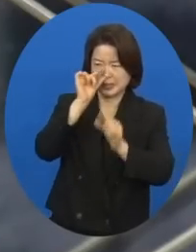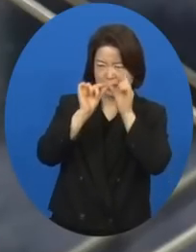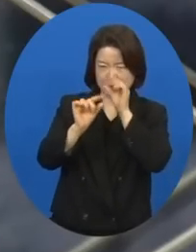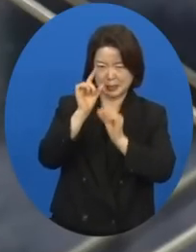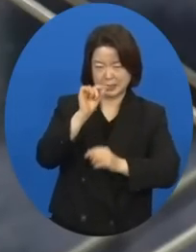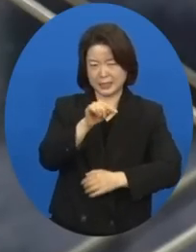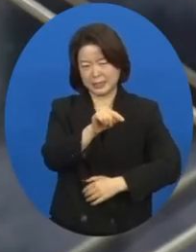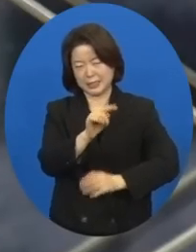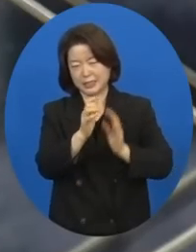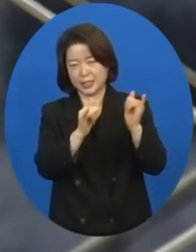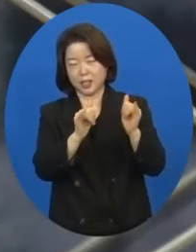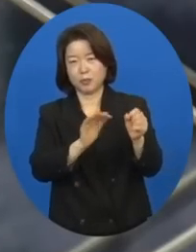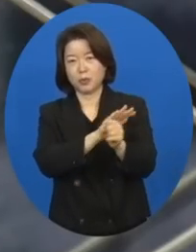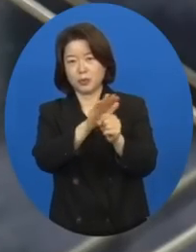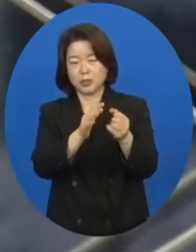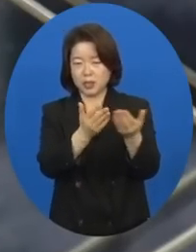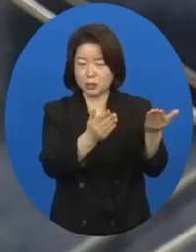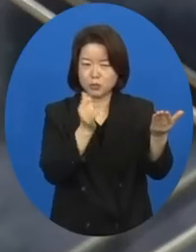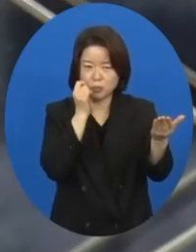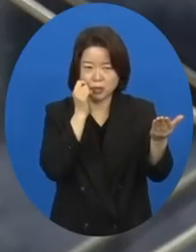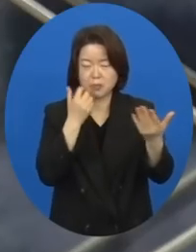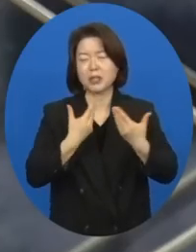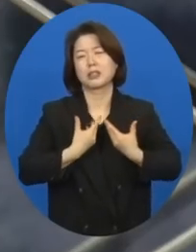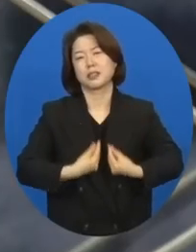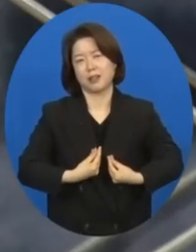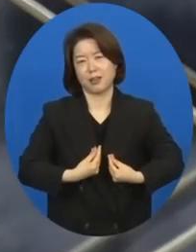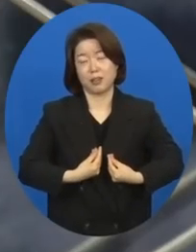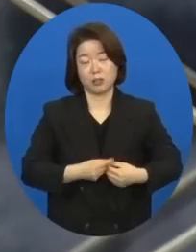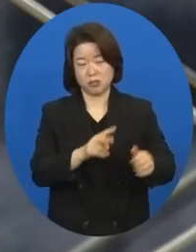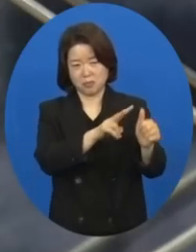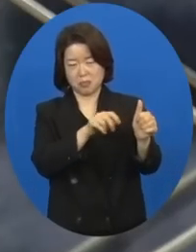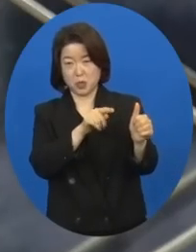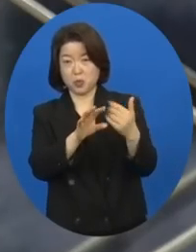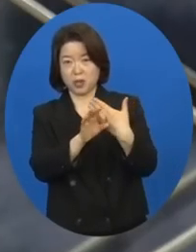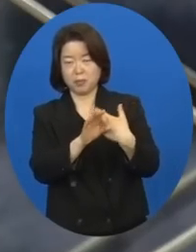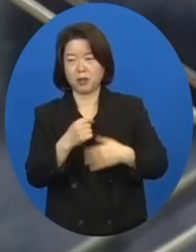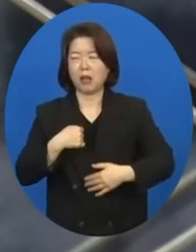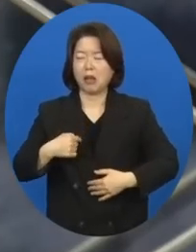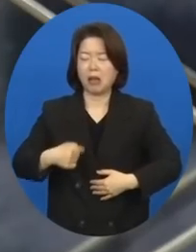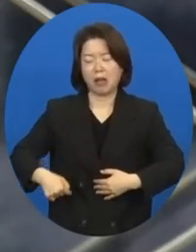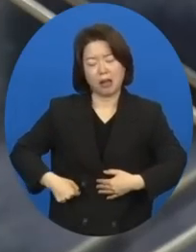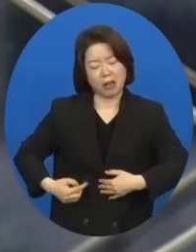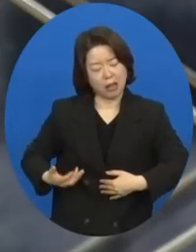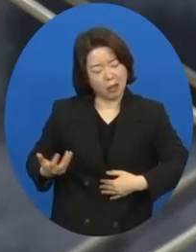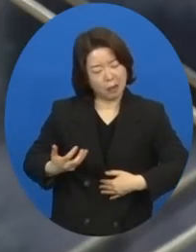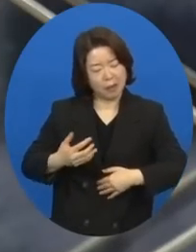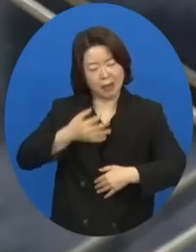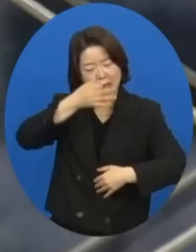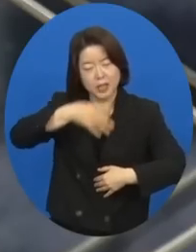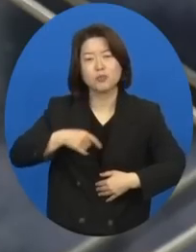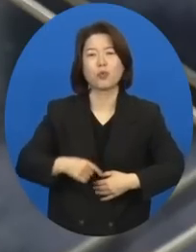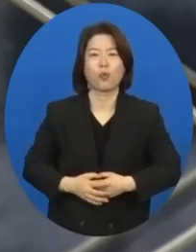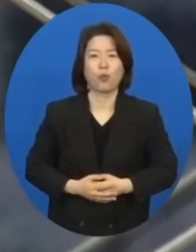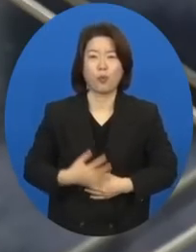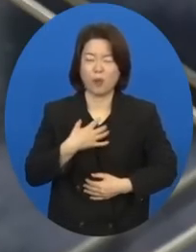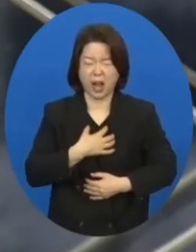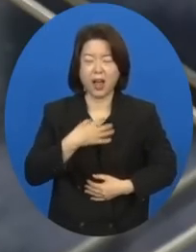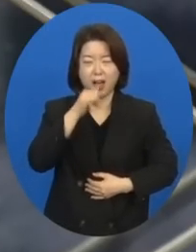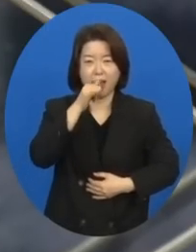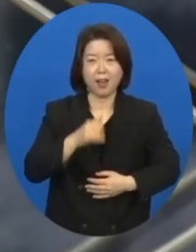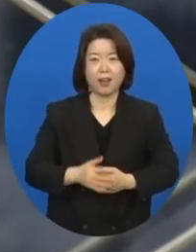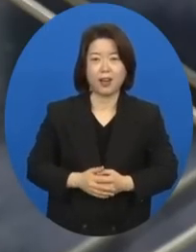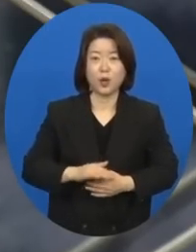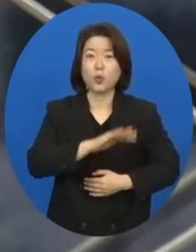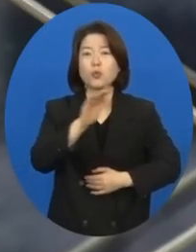사람도 사랑하지 못하면 좌절이고 미워하면 그렇게 마음이 힘든 것입니다. 여러분 우리의 실상이